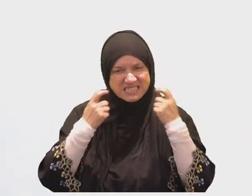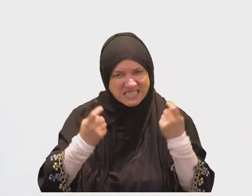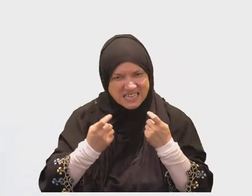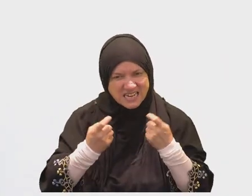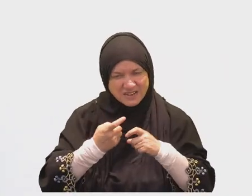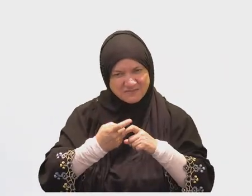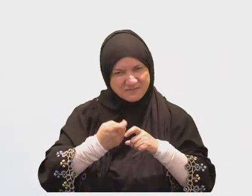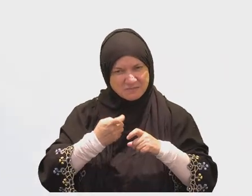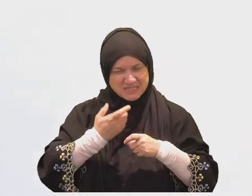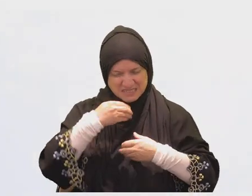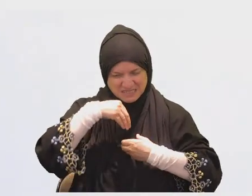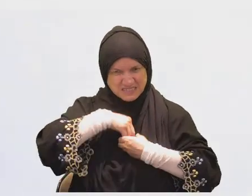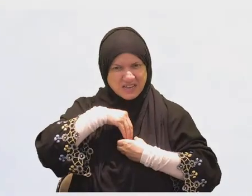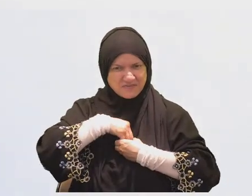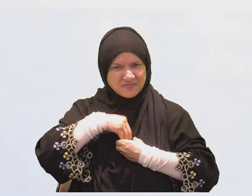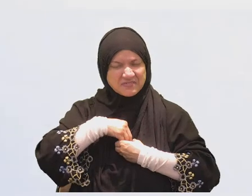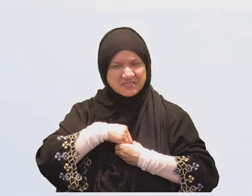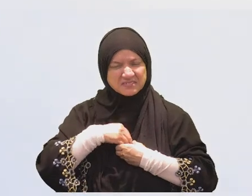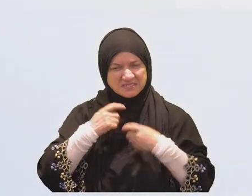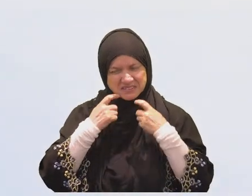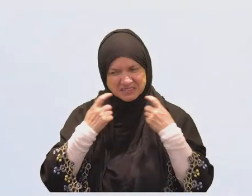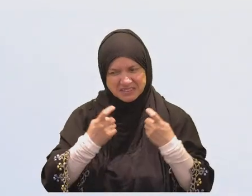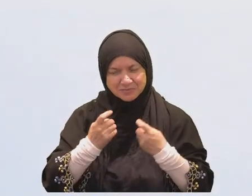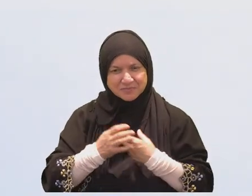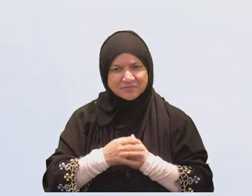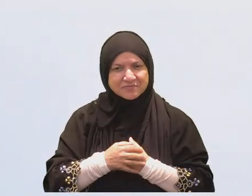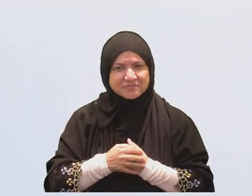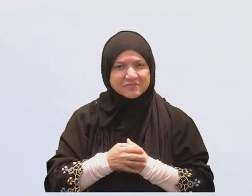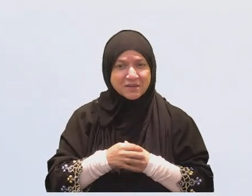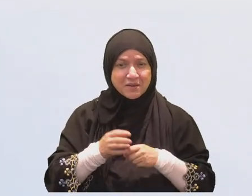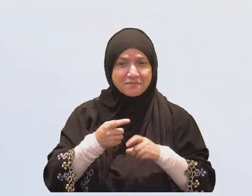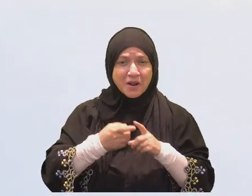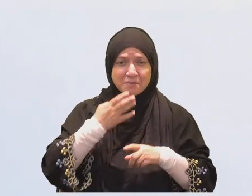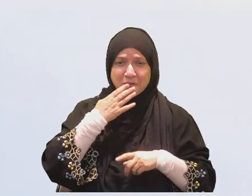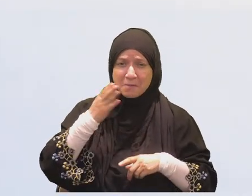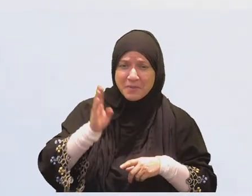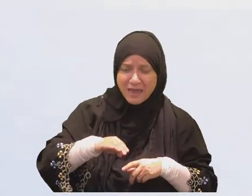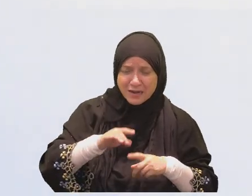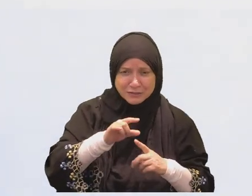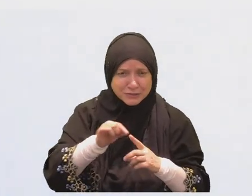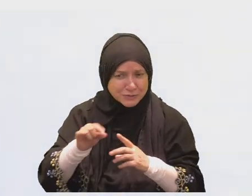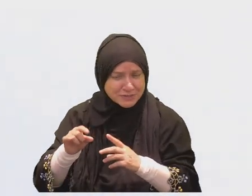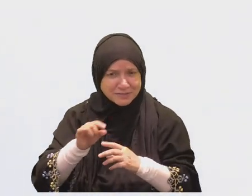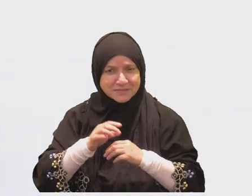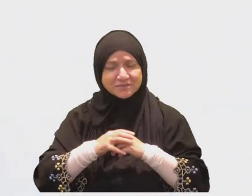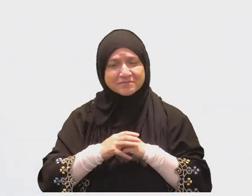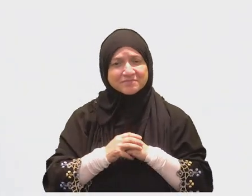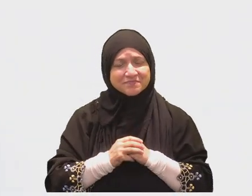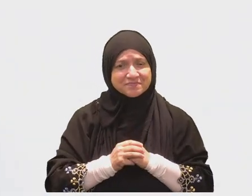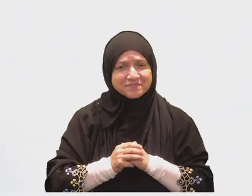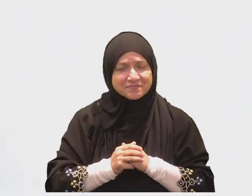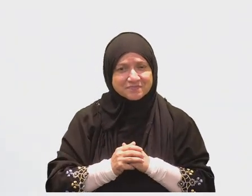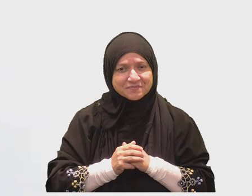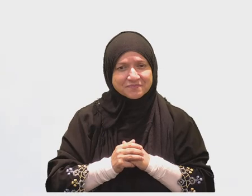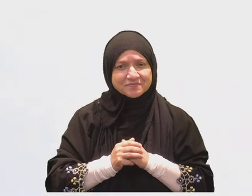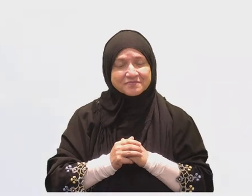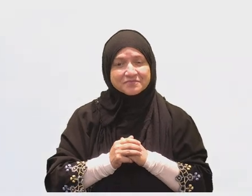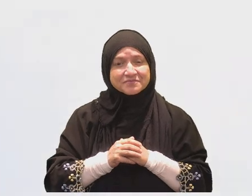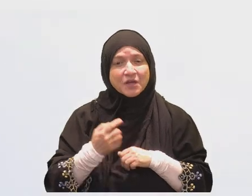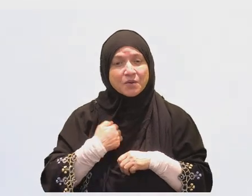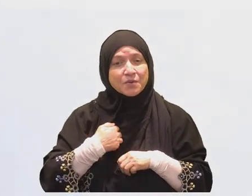أن لا إله إلا الله وحده لا شريك له وأشهد أن